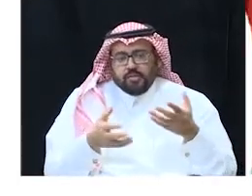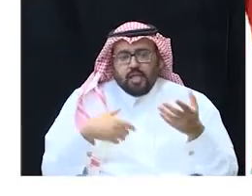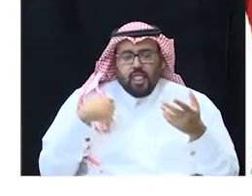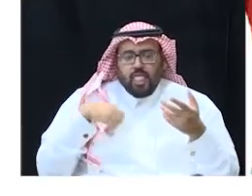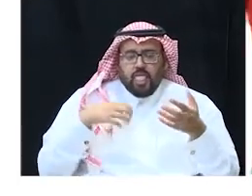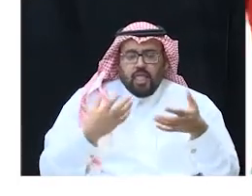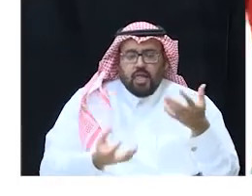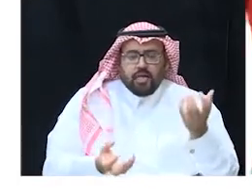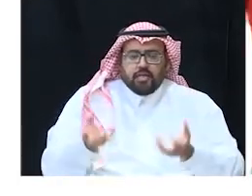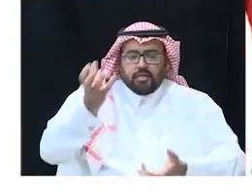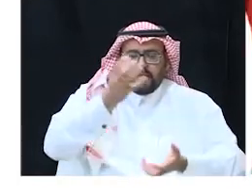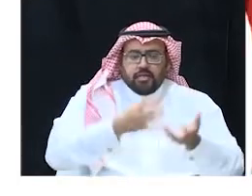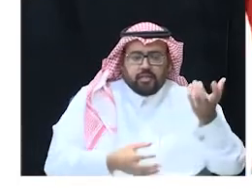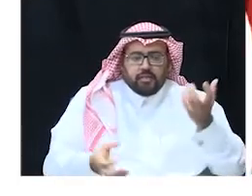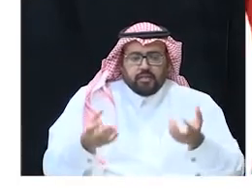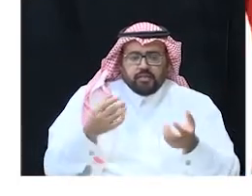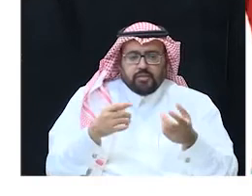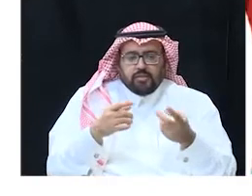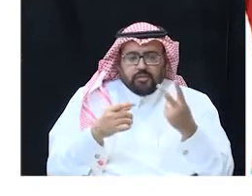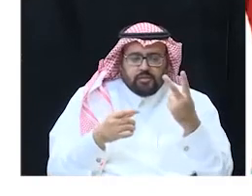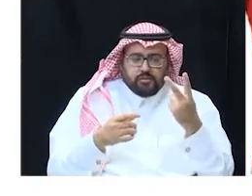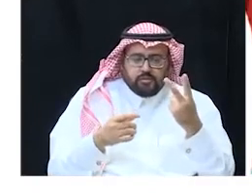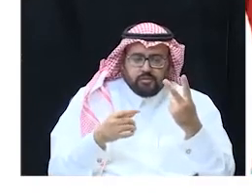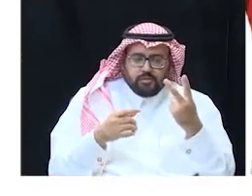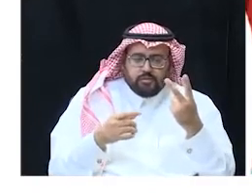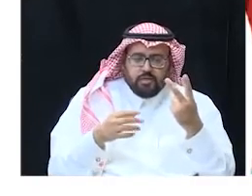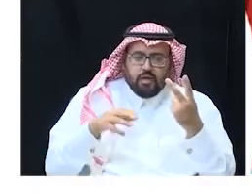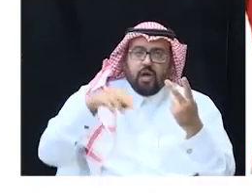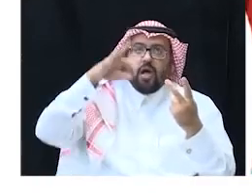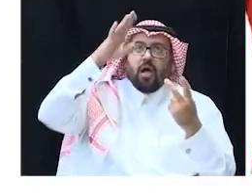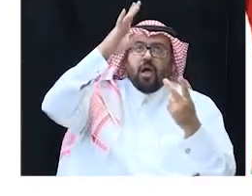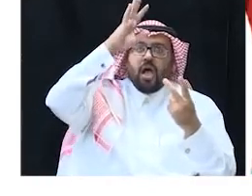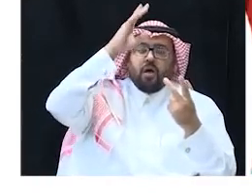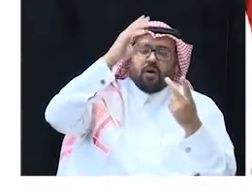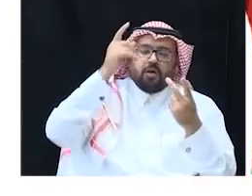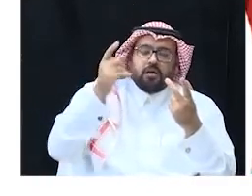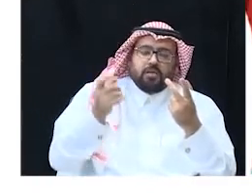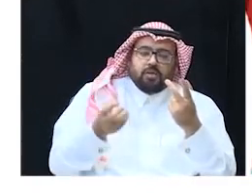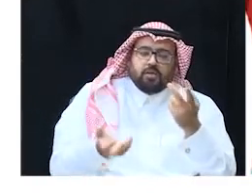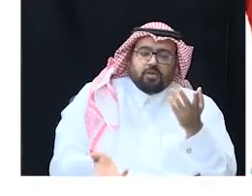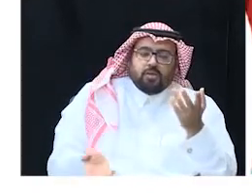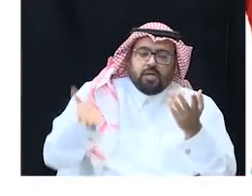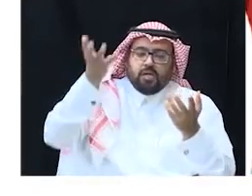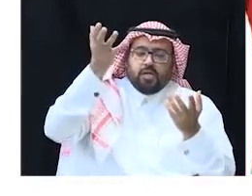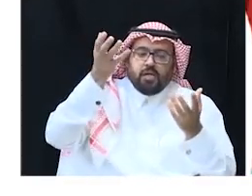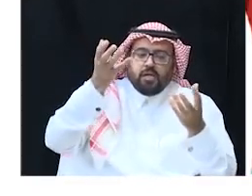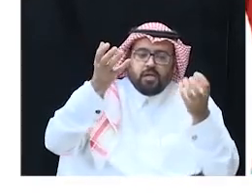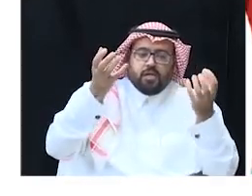طيب عندنا صديقنا هذا في يده كورتين، وفي كورتين موجودة في الهواء.